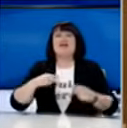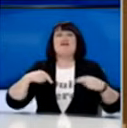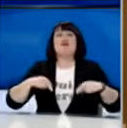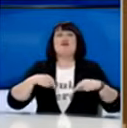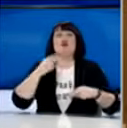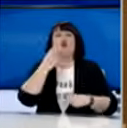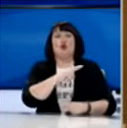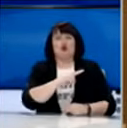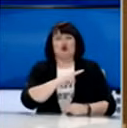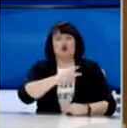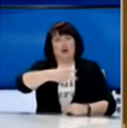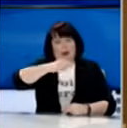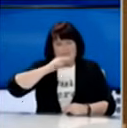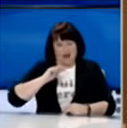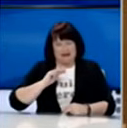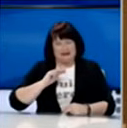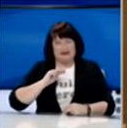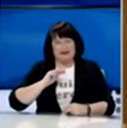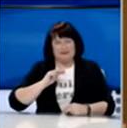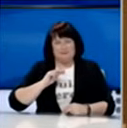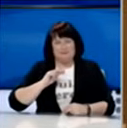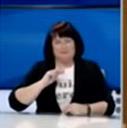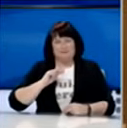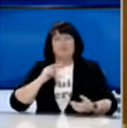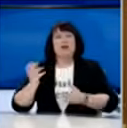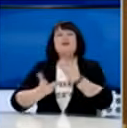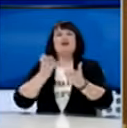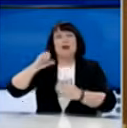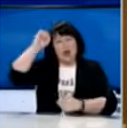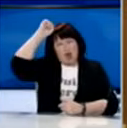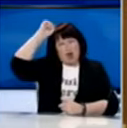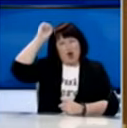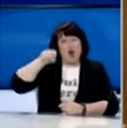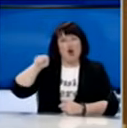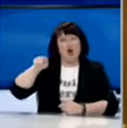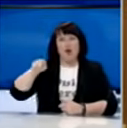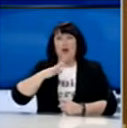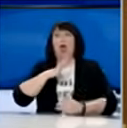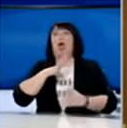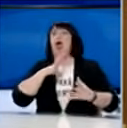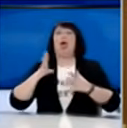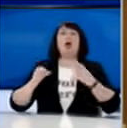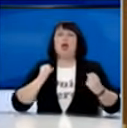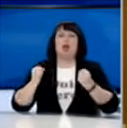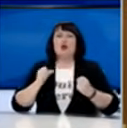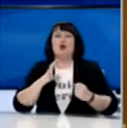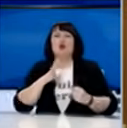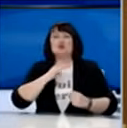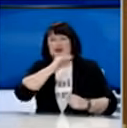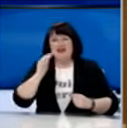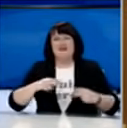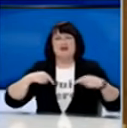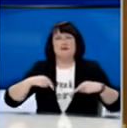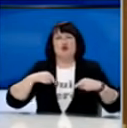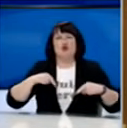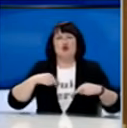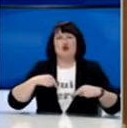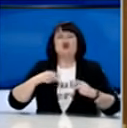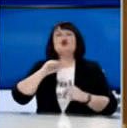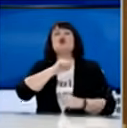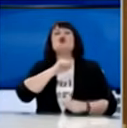σας να μου απαντήσει, ενώ είχε πιάσει η φωτιά στη Ρόδο και ήταν απελπισμένος ο κόσμος, ήρθε ο υφυπουργός σας, ο